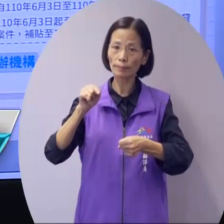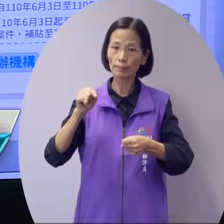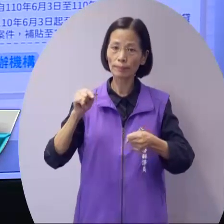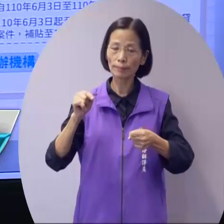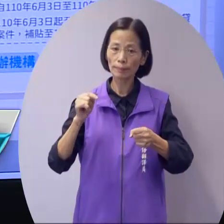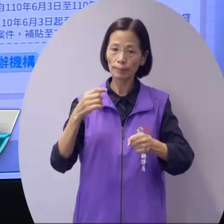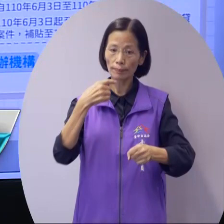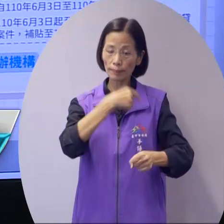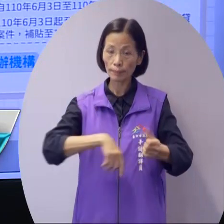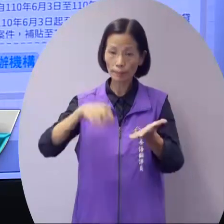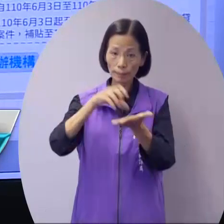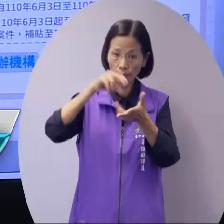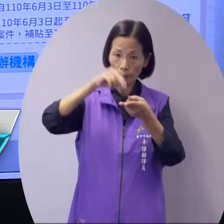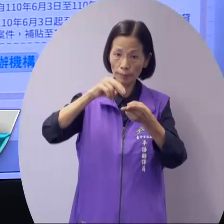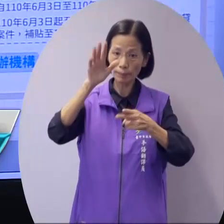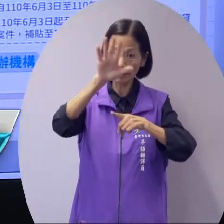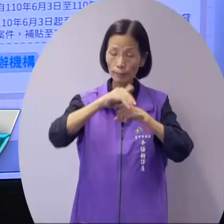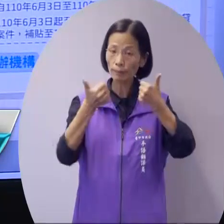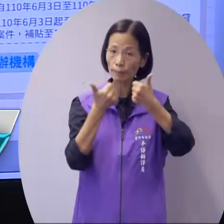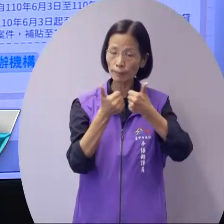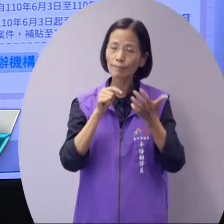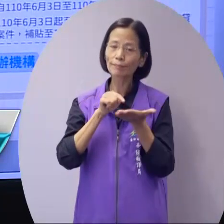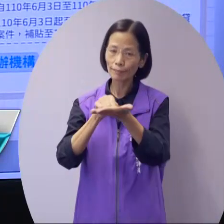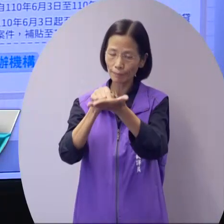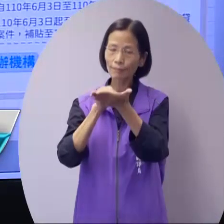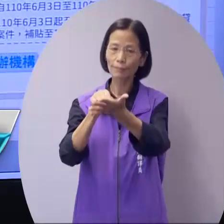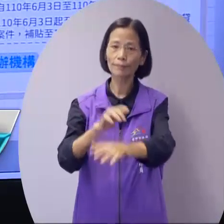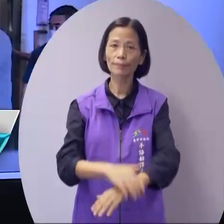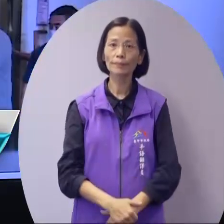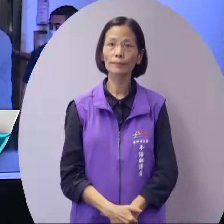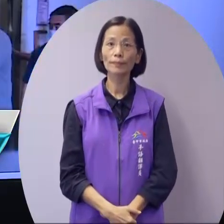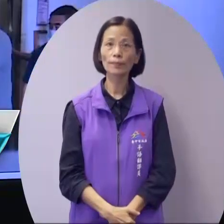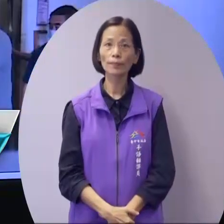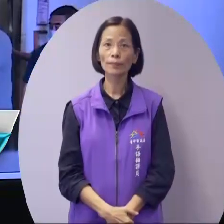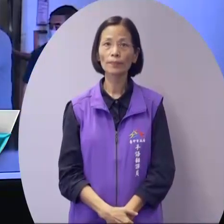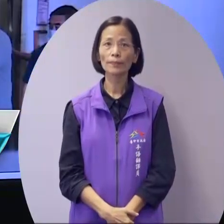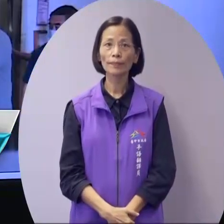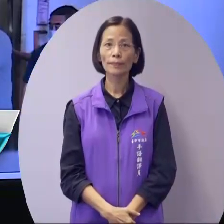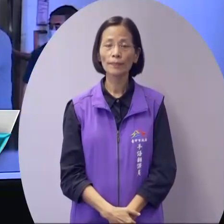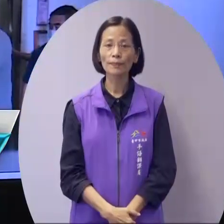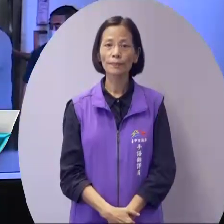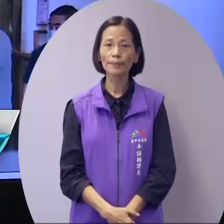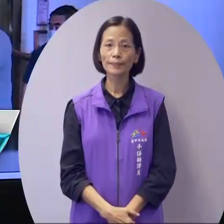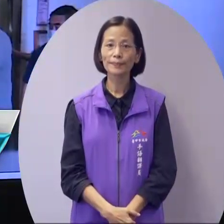户籍所在地的农会办理，农会办理。好，下一页。